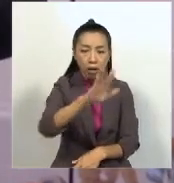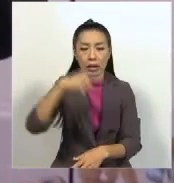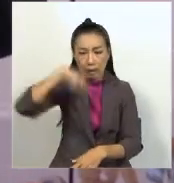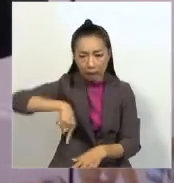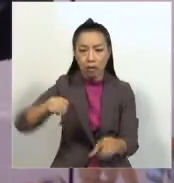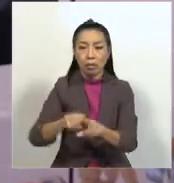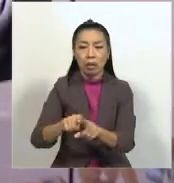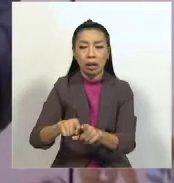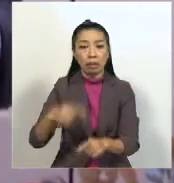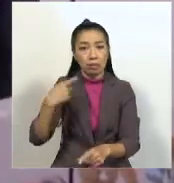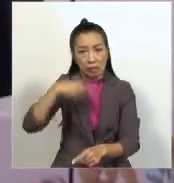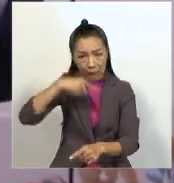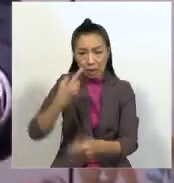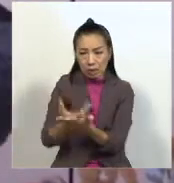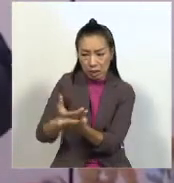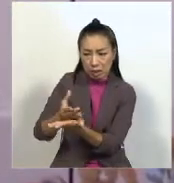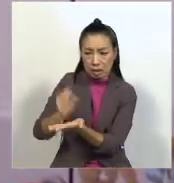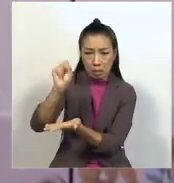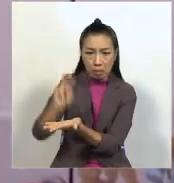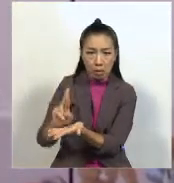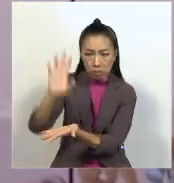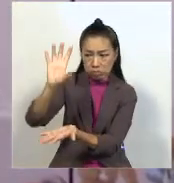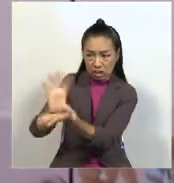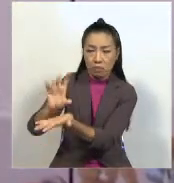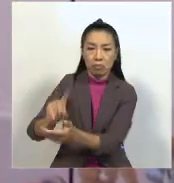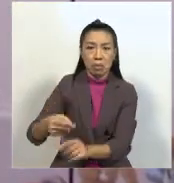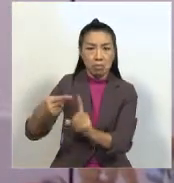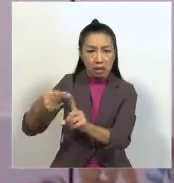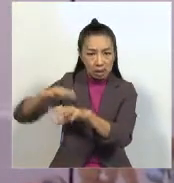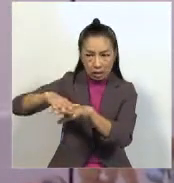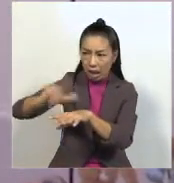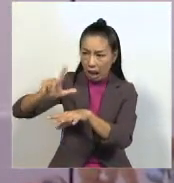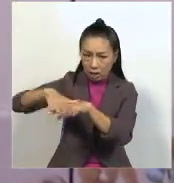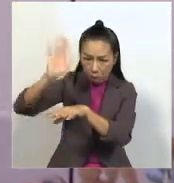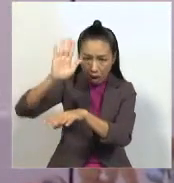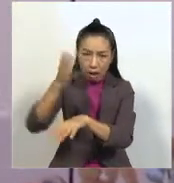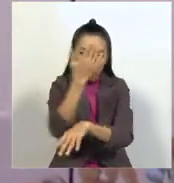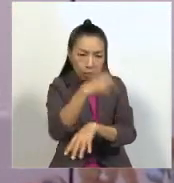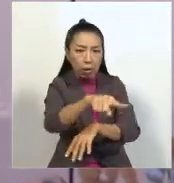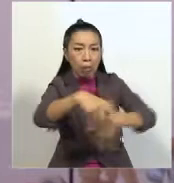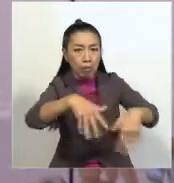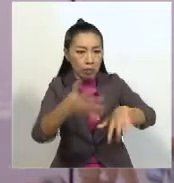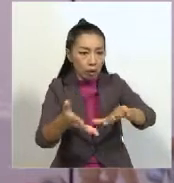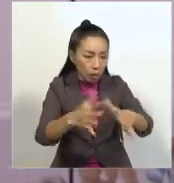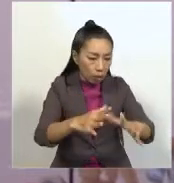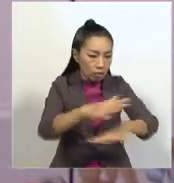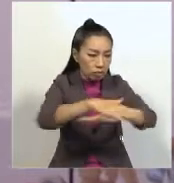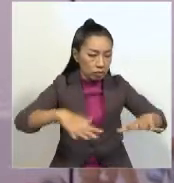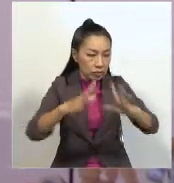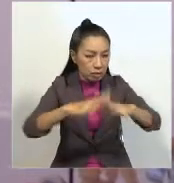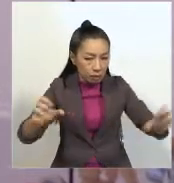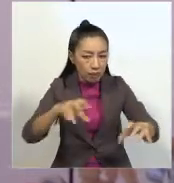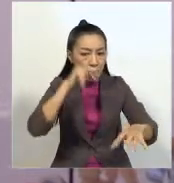งินอีกหลายหมื่นล้านนะเพื่อจะเยียวยาเนี่ยหลังจากเนี้ยนะทั้งที่ทำกินทั้งซ่อมบ้านทั้ง